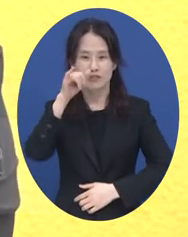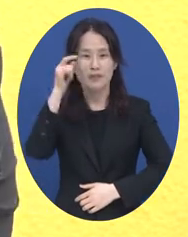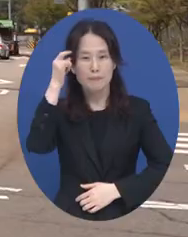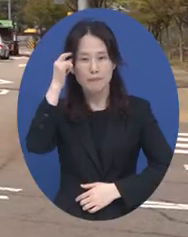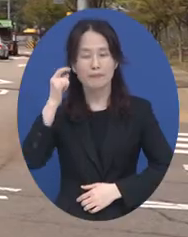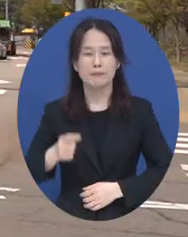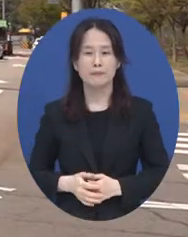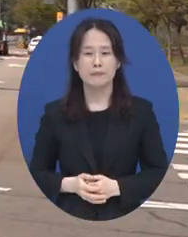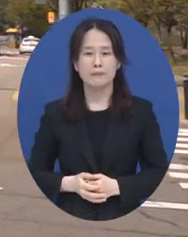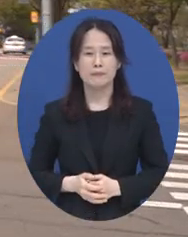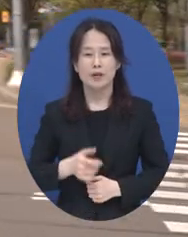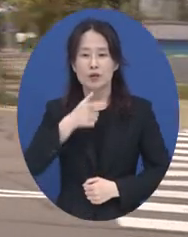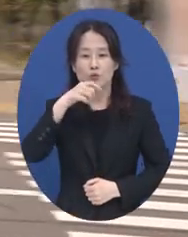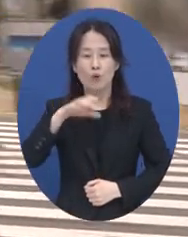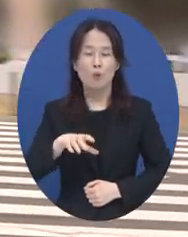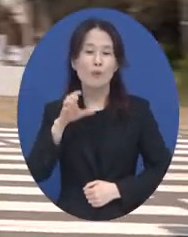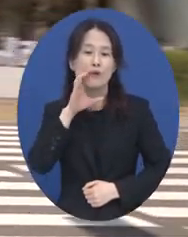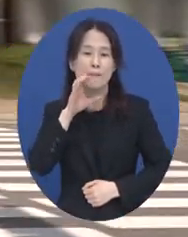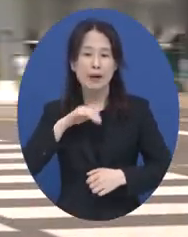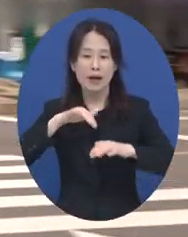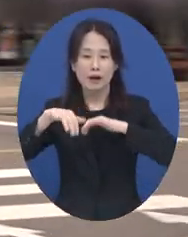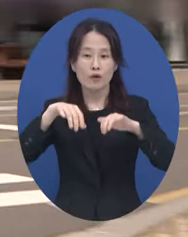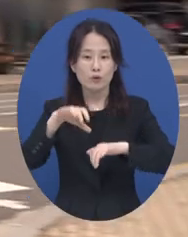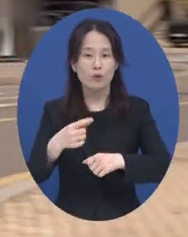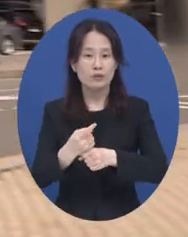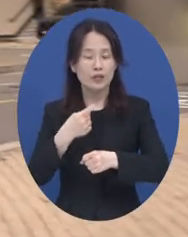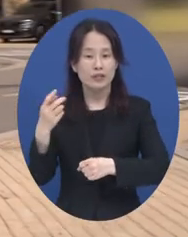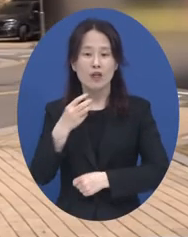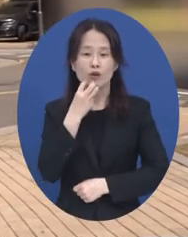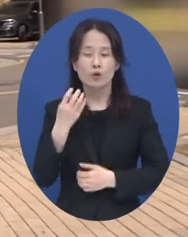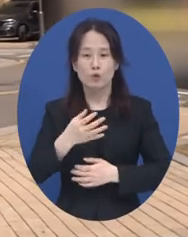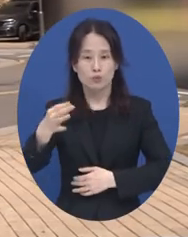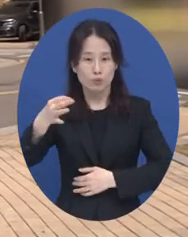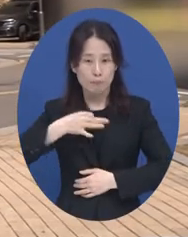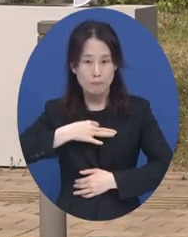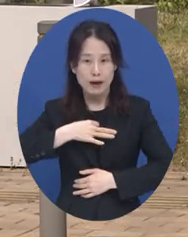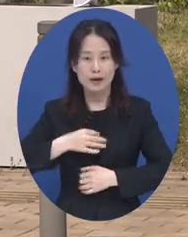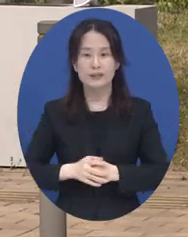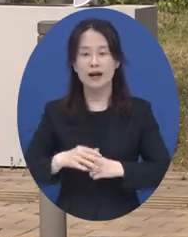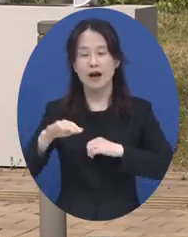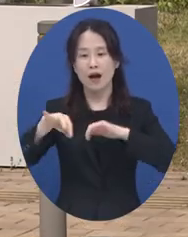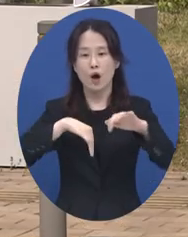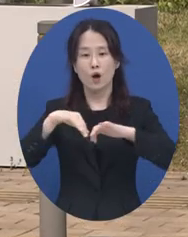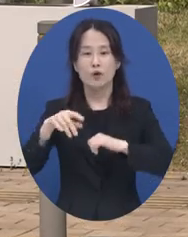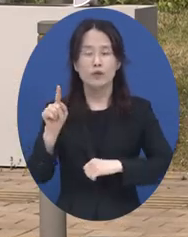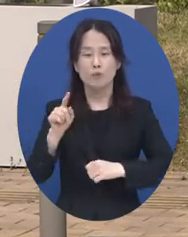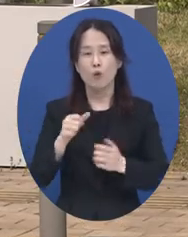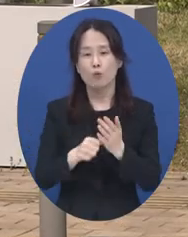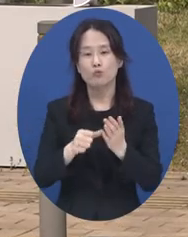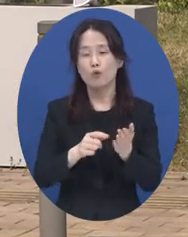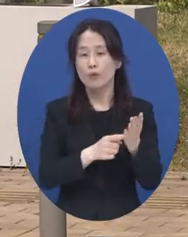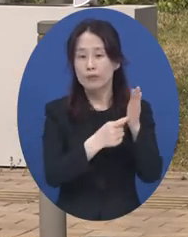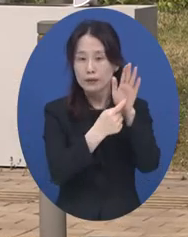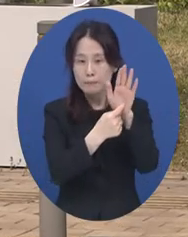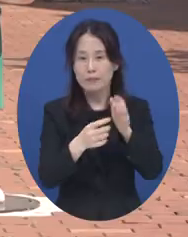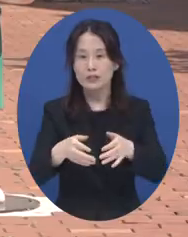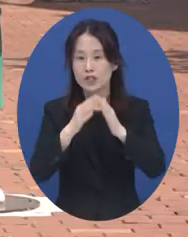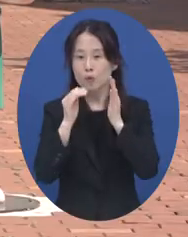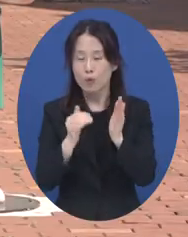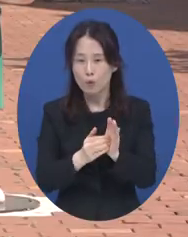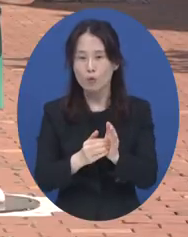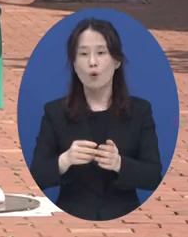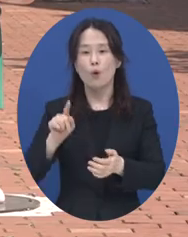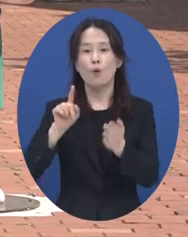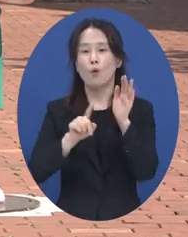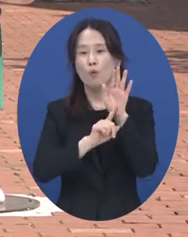됐다 생각합니다 수원 c 안 카페거리 는 지난해 경기도 로부터 지원을 받아 거리를 상징하는 조형물을 세우고 홍보용품